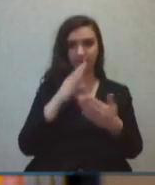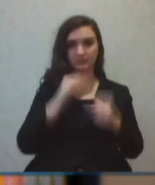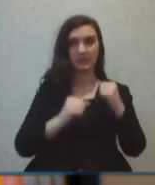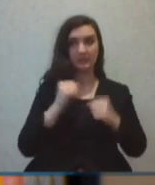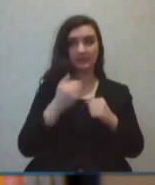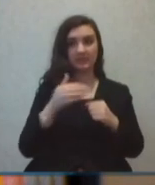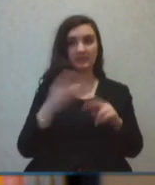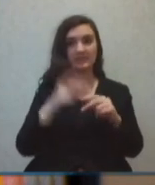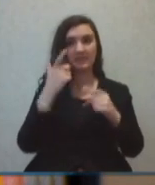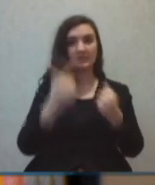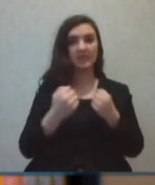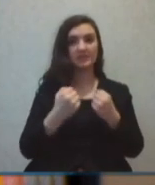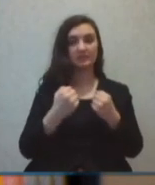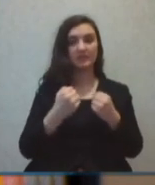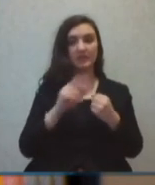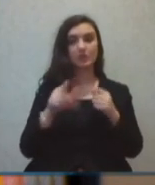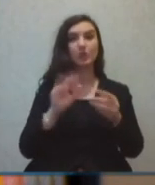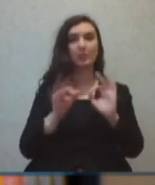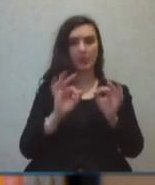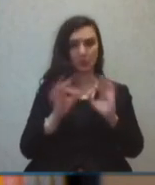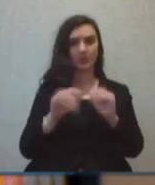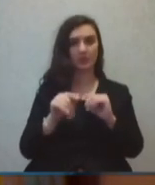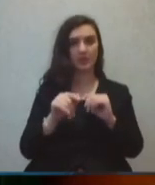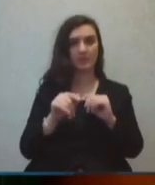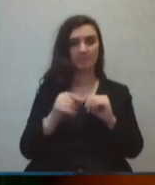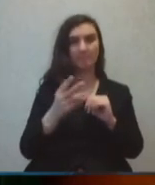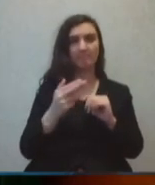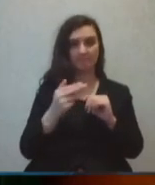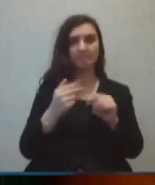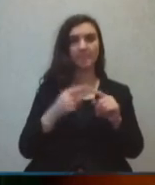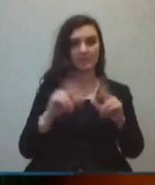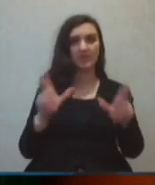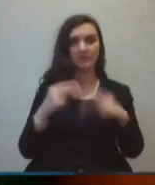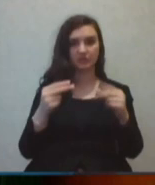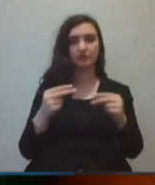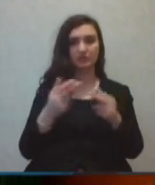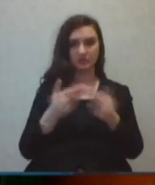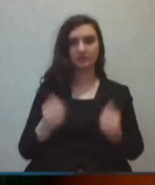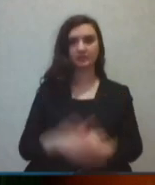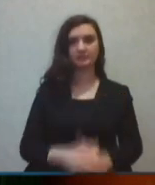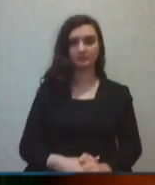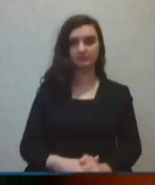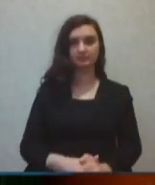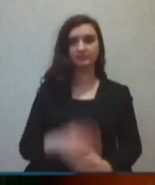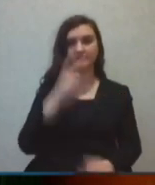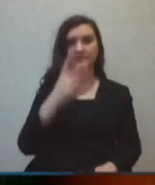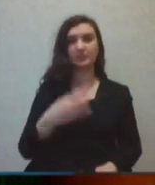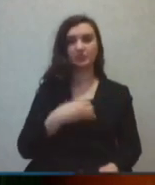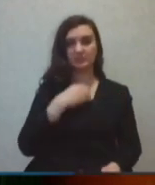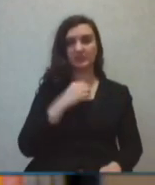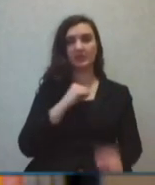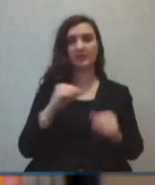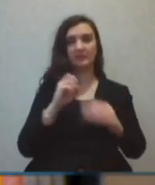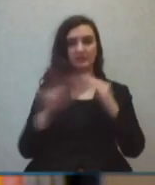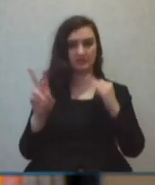ესა თავდაცვის რეაქცია და ესა ნორმალური რეაქცია. რეაქცია, რომელმაც გადაგვარჩინა რეალურად. რომელმაც გადაგვარჩინა. დავინახე შემეშინ და